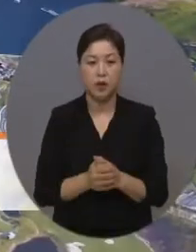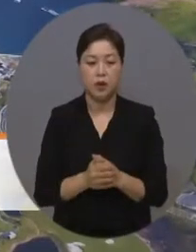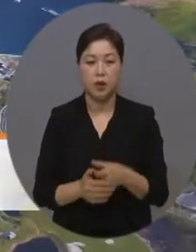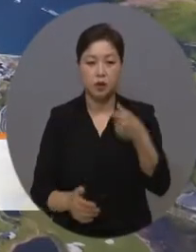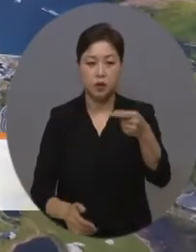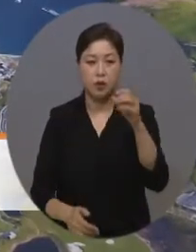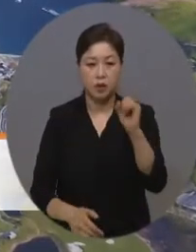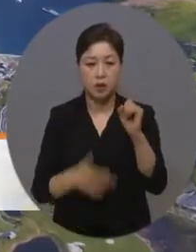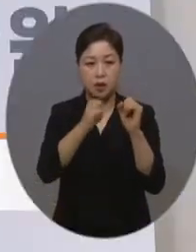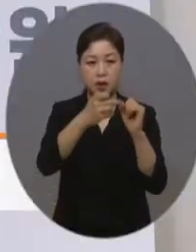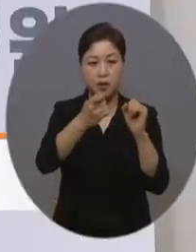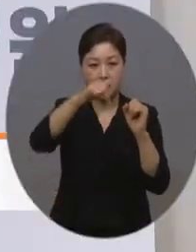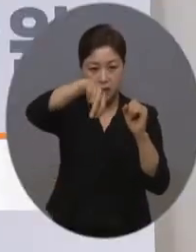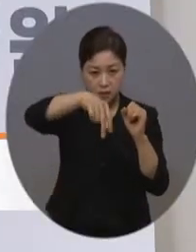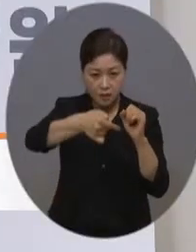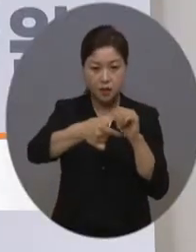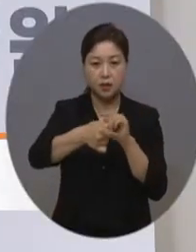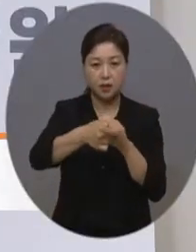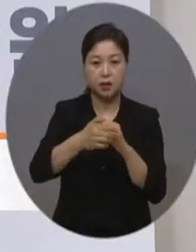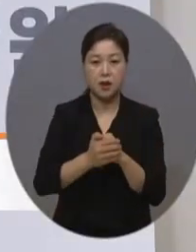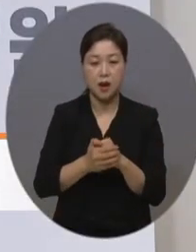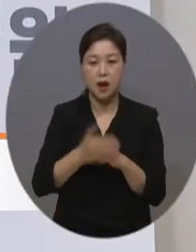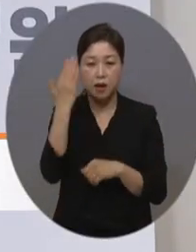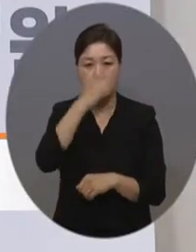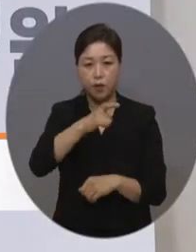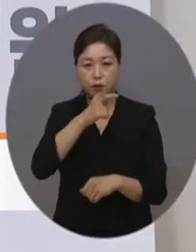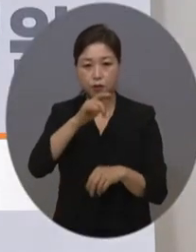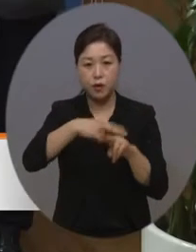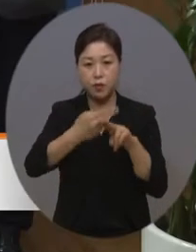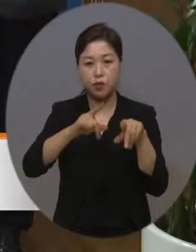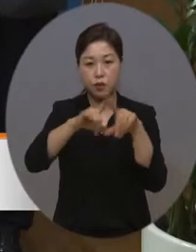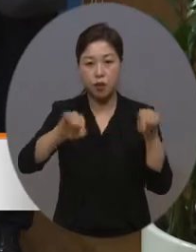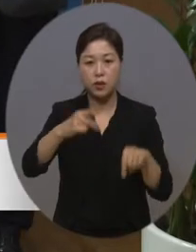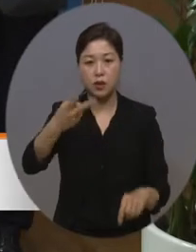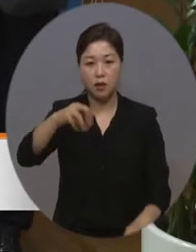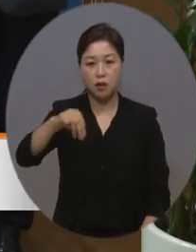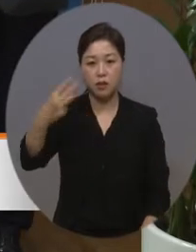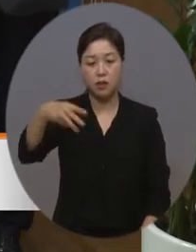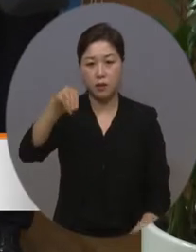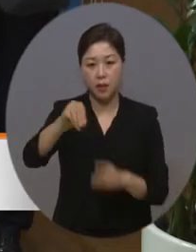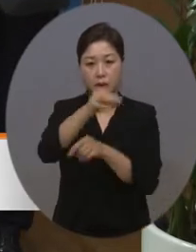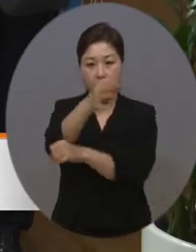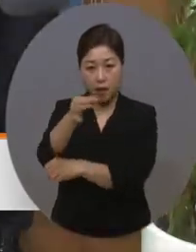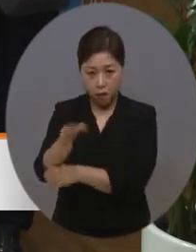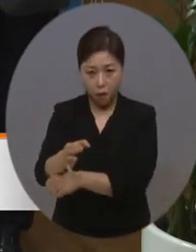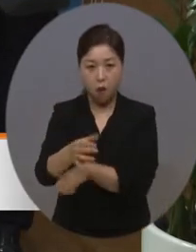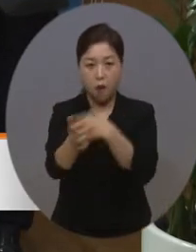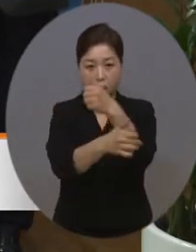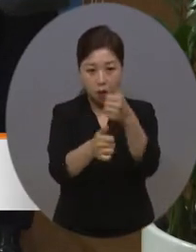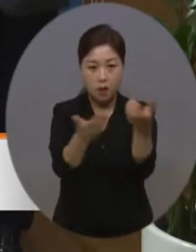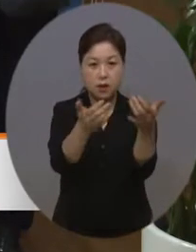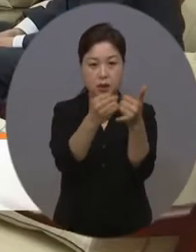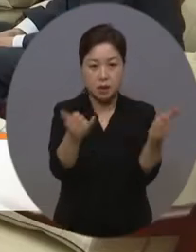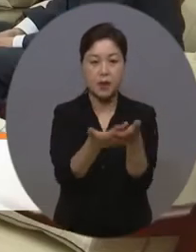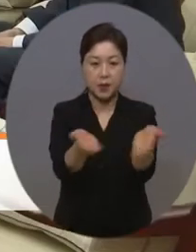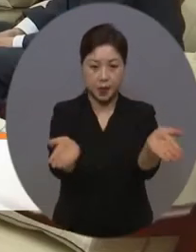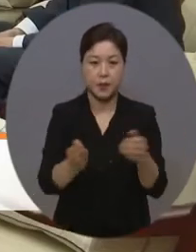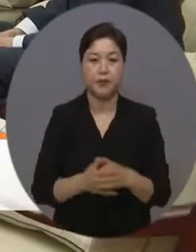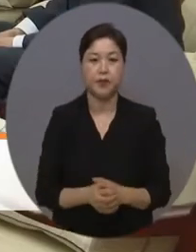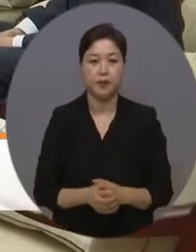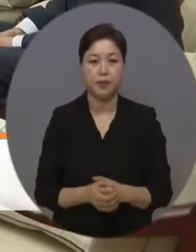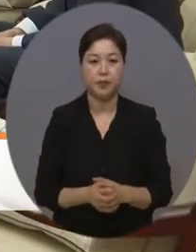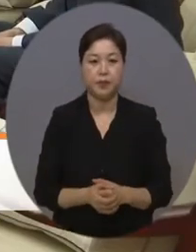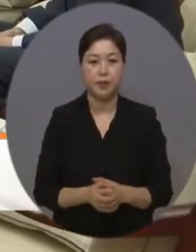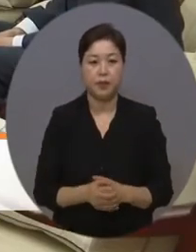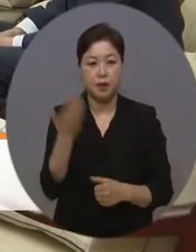GS칼텍스가 여수사랑 상품권 2억 3천만 원어치를 구입하고 전 임직원에게 나눠주기로 했습니다.